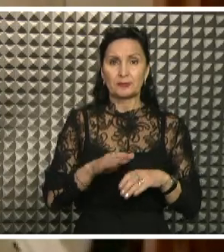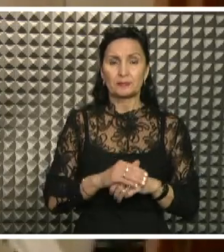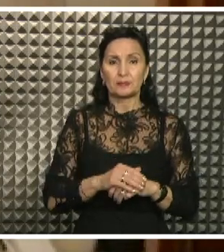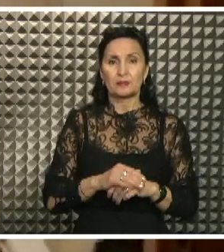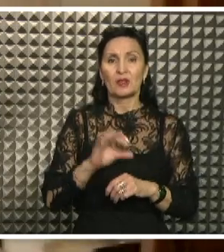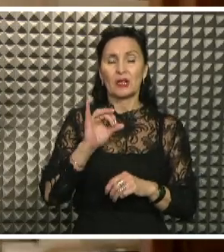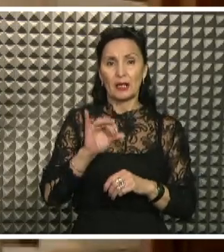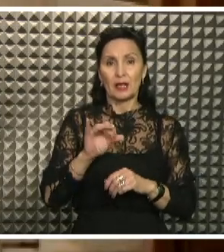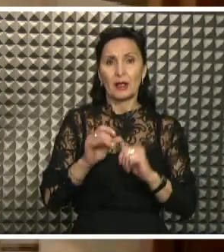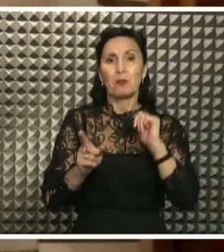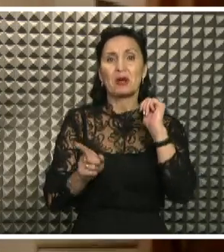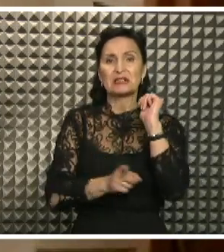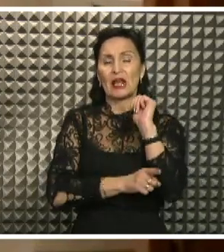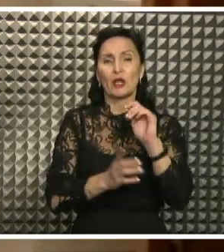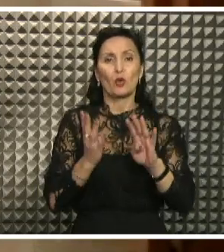И в последнюю